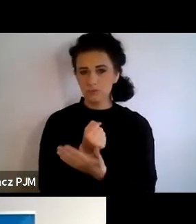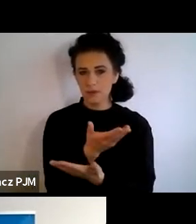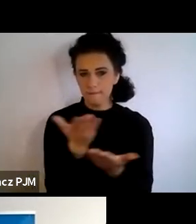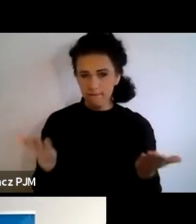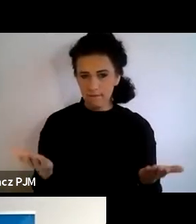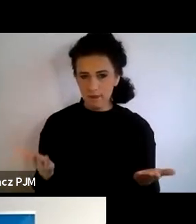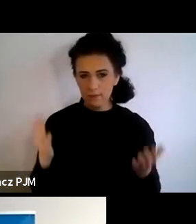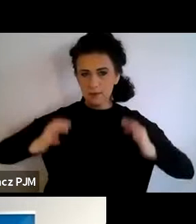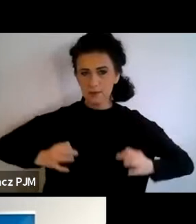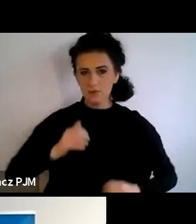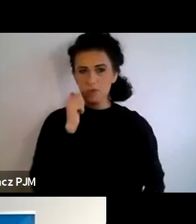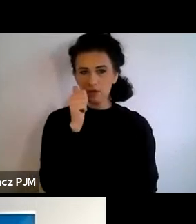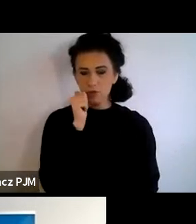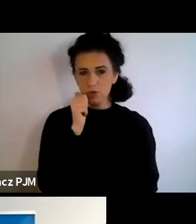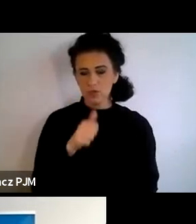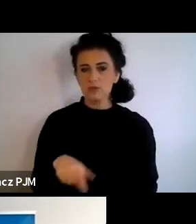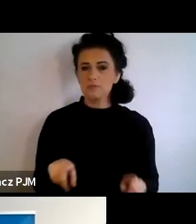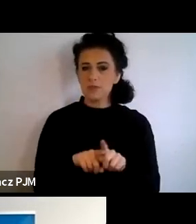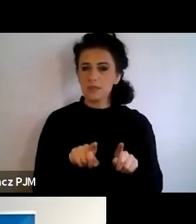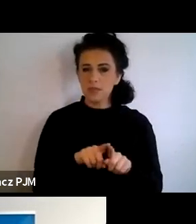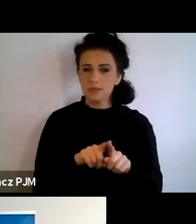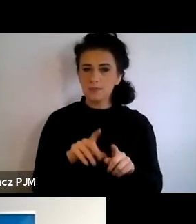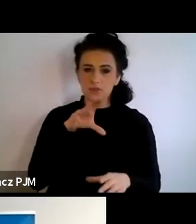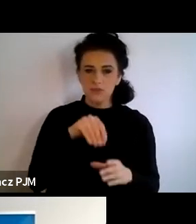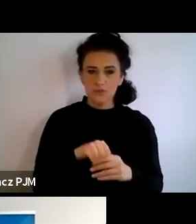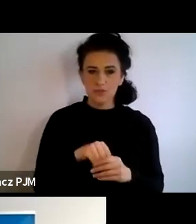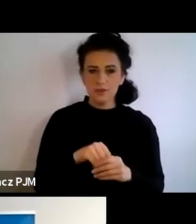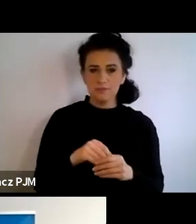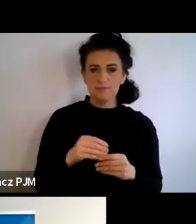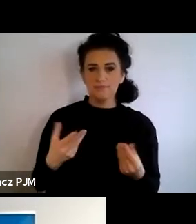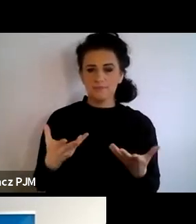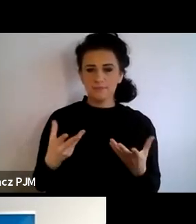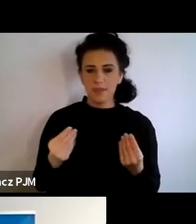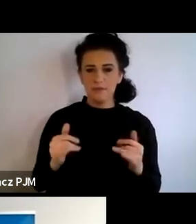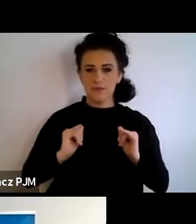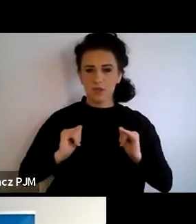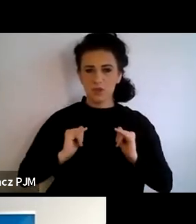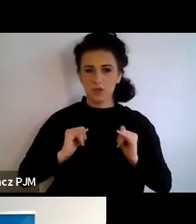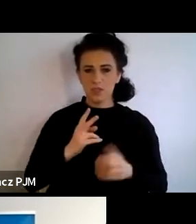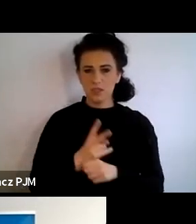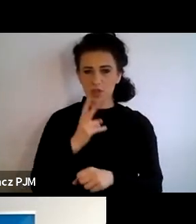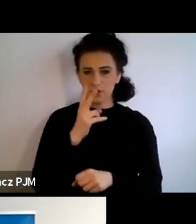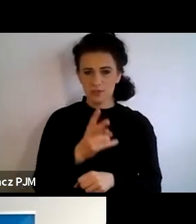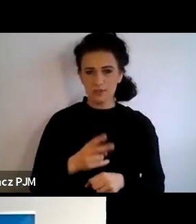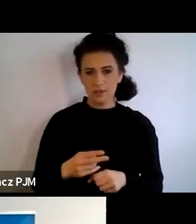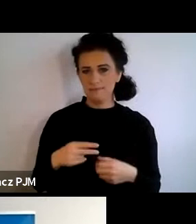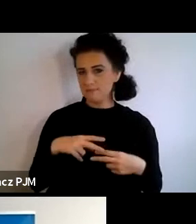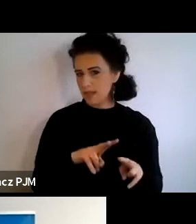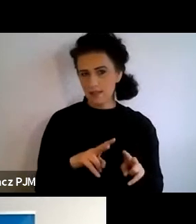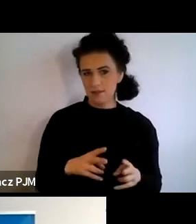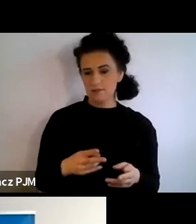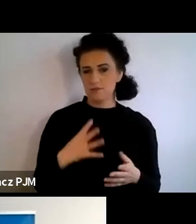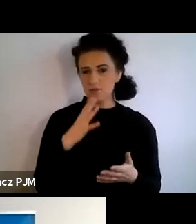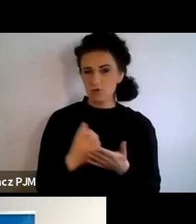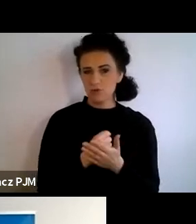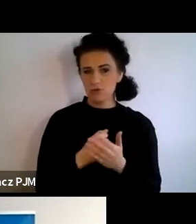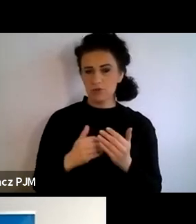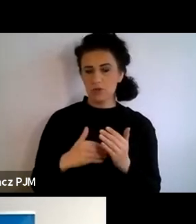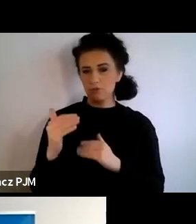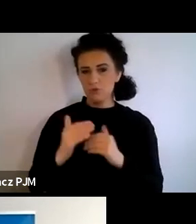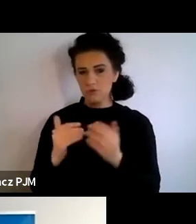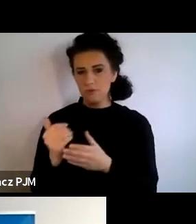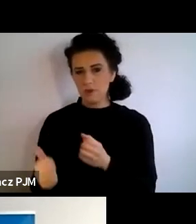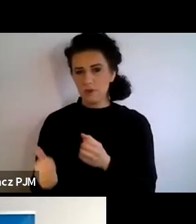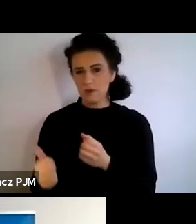dzień, również zaszyte są opcje ułatwień dostępu, takie opcje, z których należy korzystać przy tworzeniu dokumentów, innych